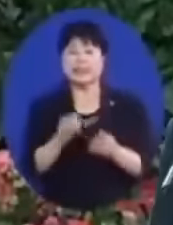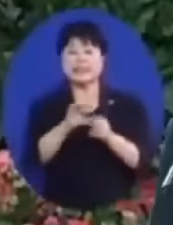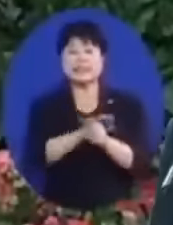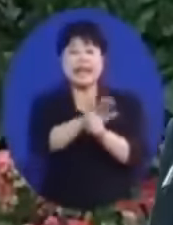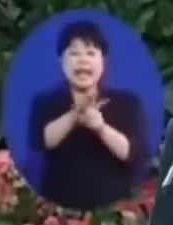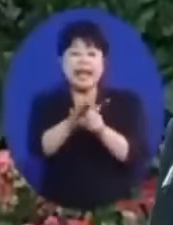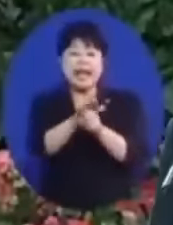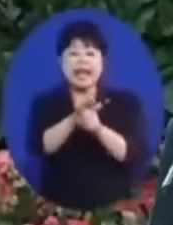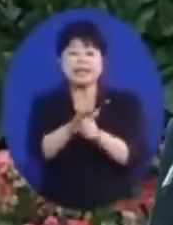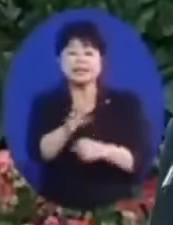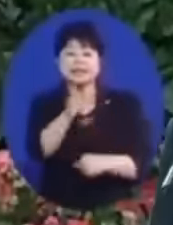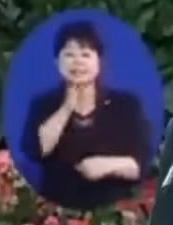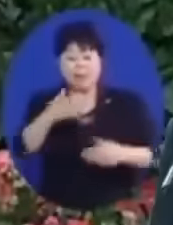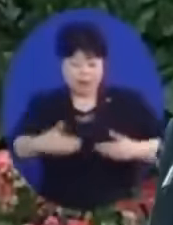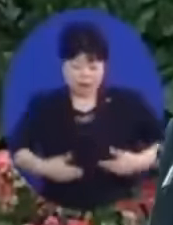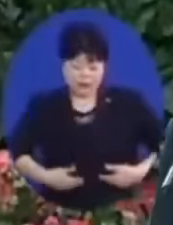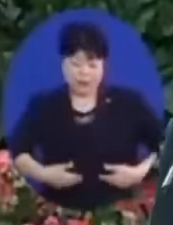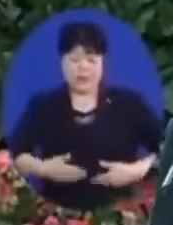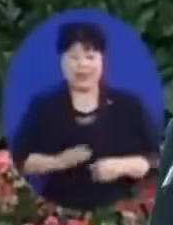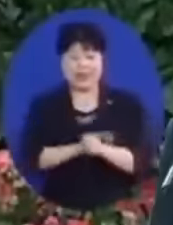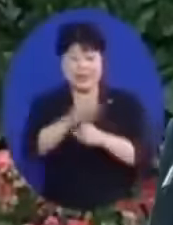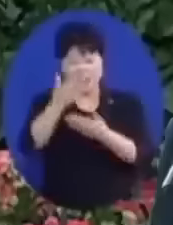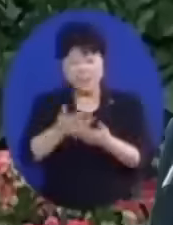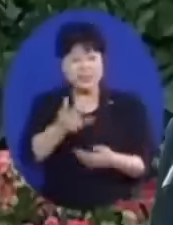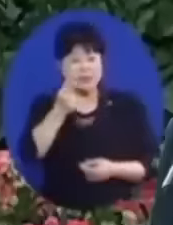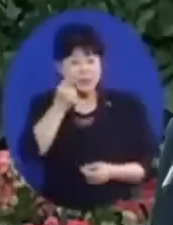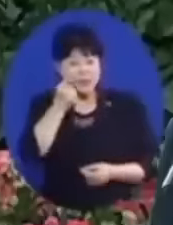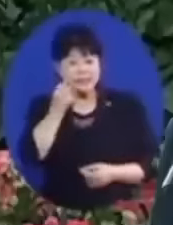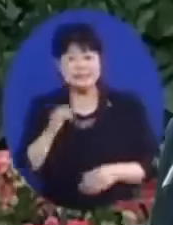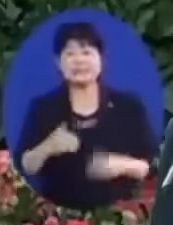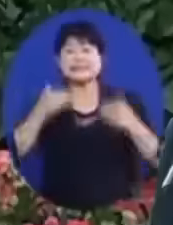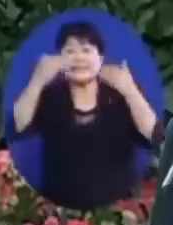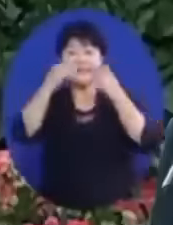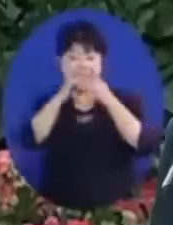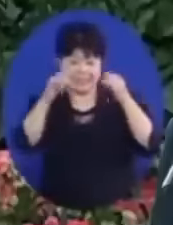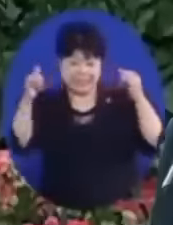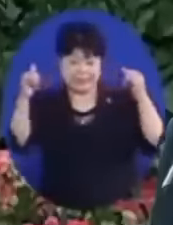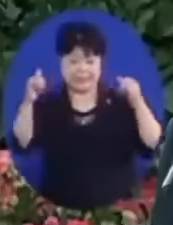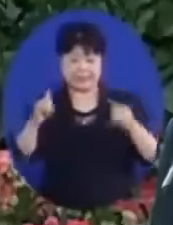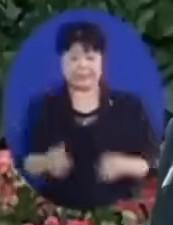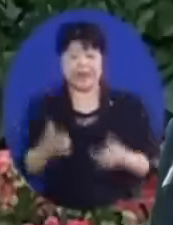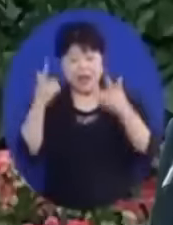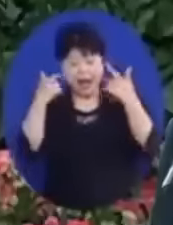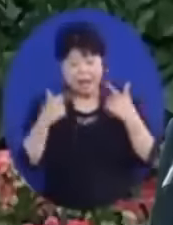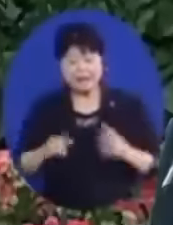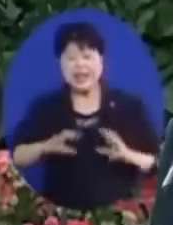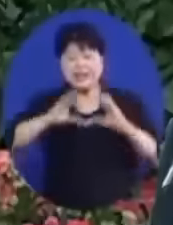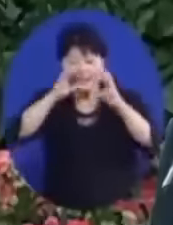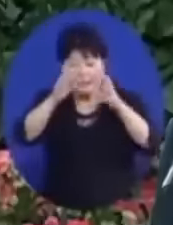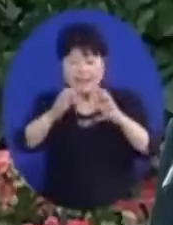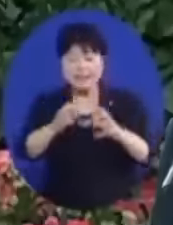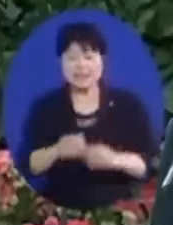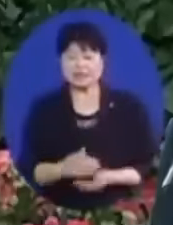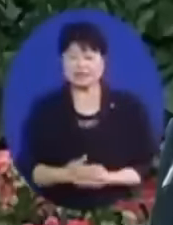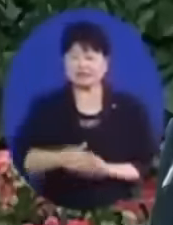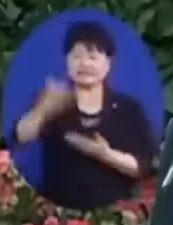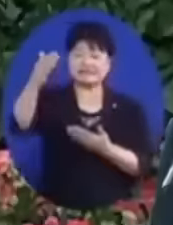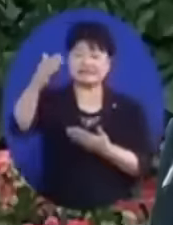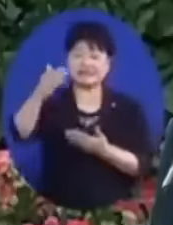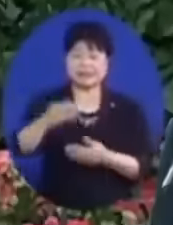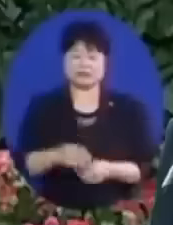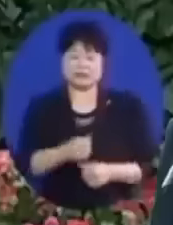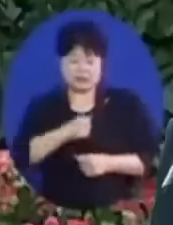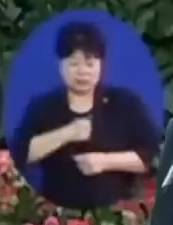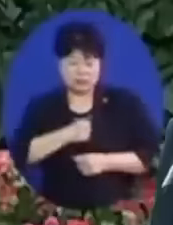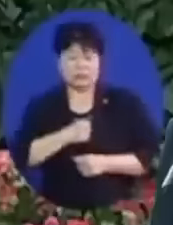사랑은 정말 필요한 것입니다. 사랑을 받지 못하고 자란 사람들은 언제나 세상을 적대시하고 경계한